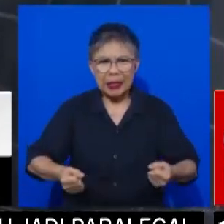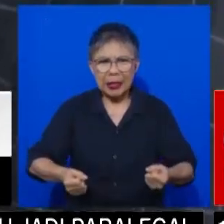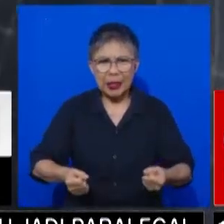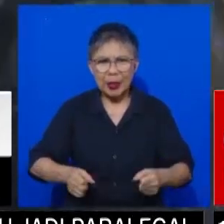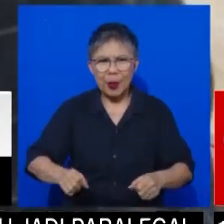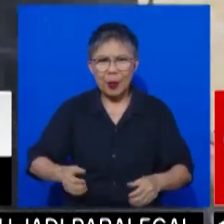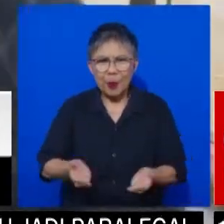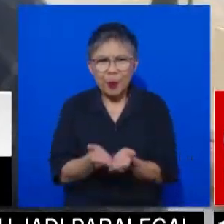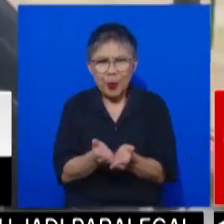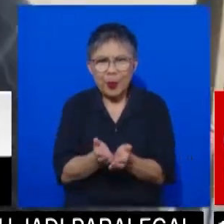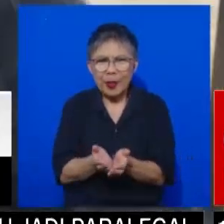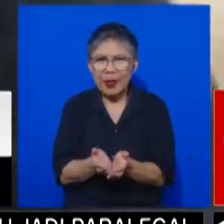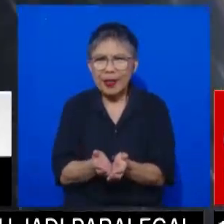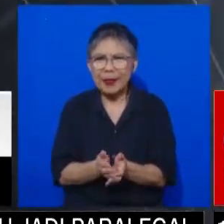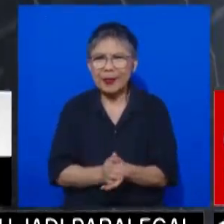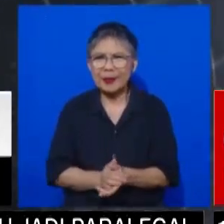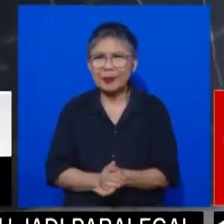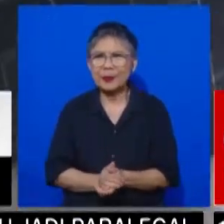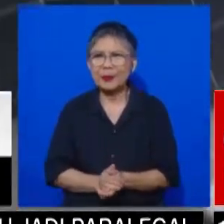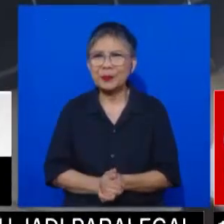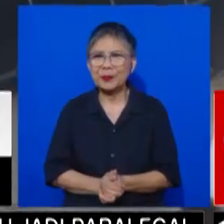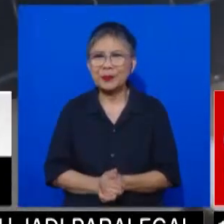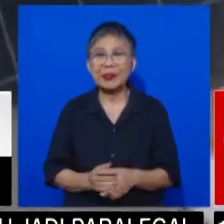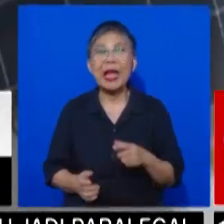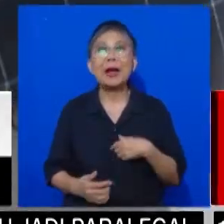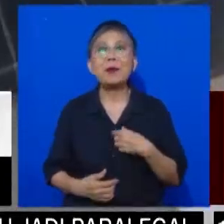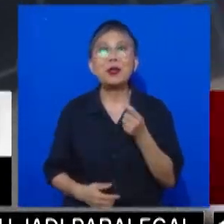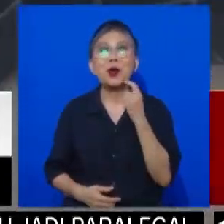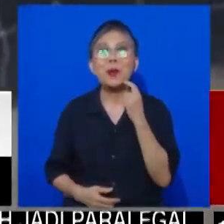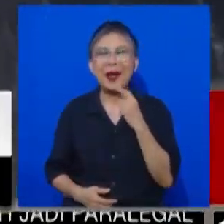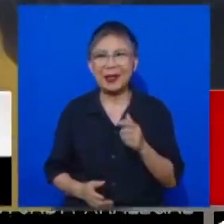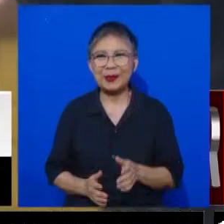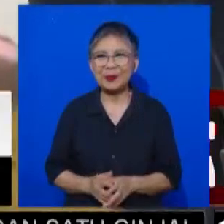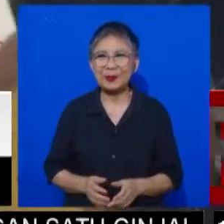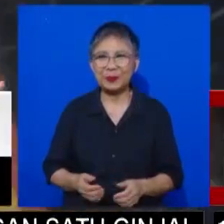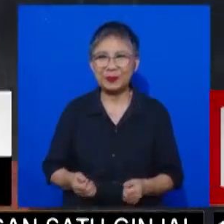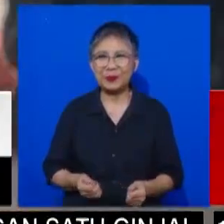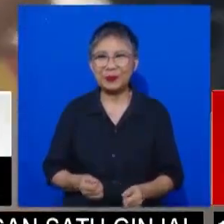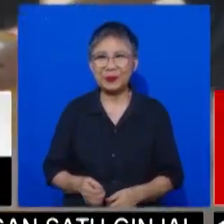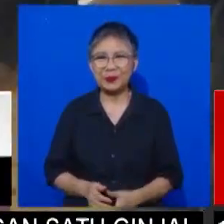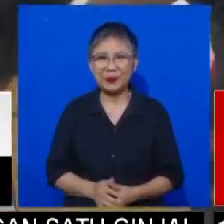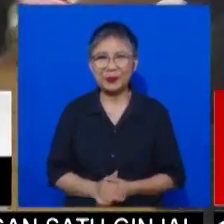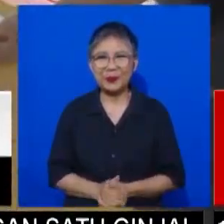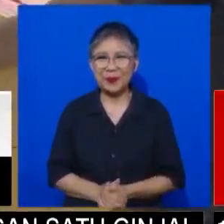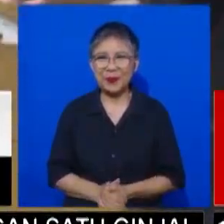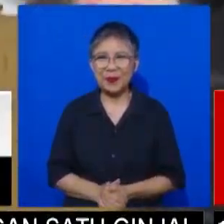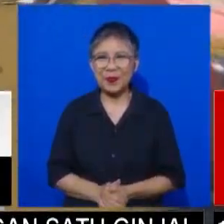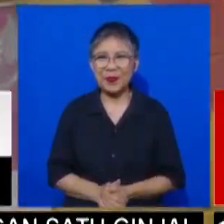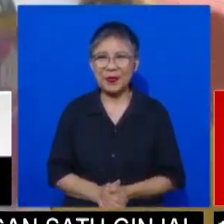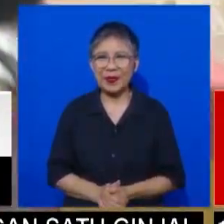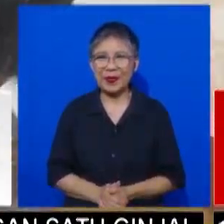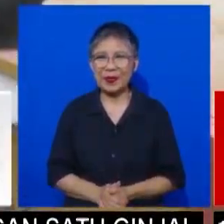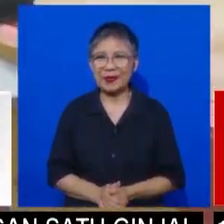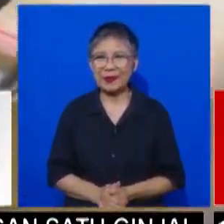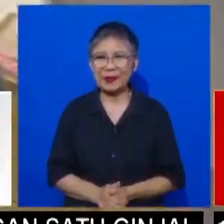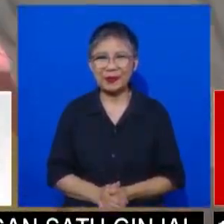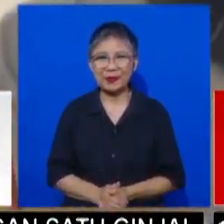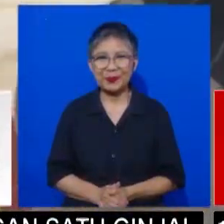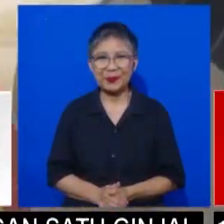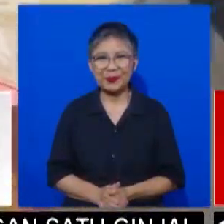ini. Pak, ajarin saya Pak ya, belajar naik ini. Oke. Lewat mana Pak? Sini Pak ya?